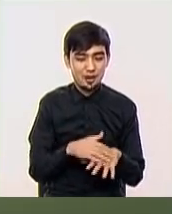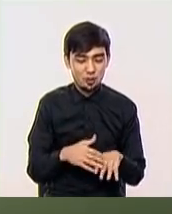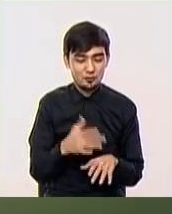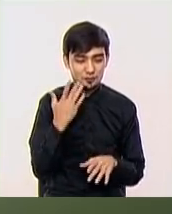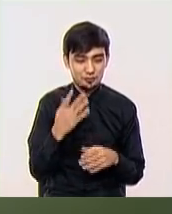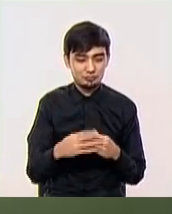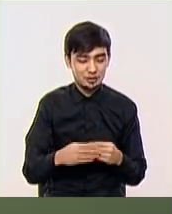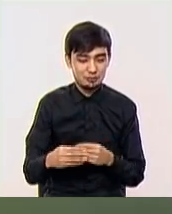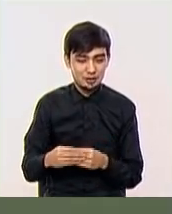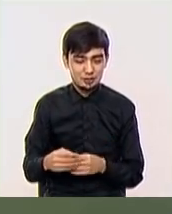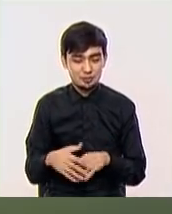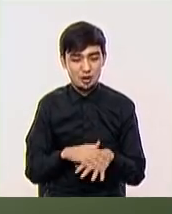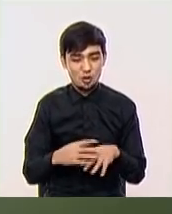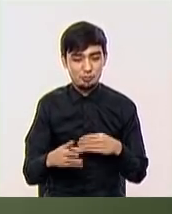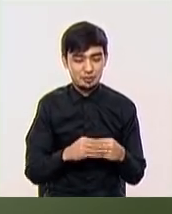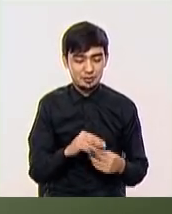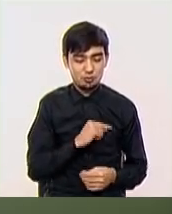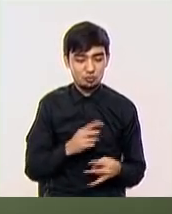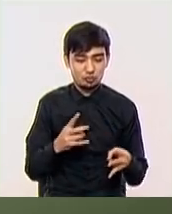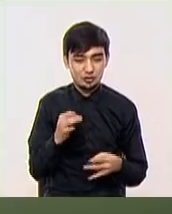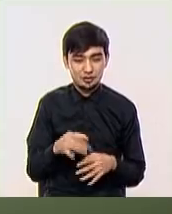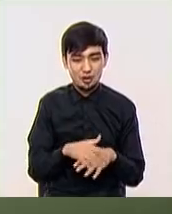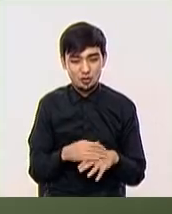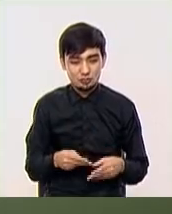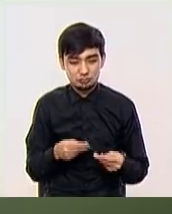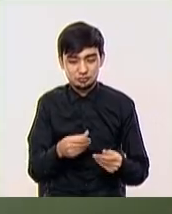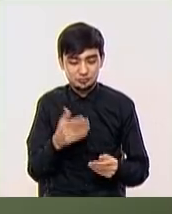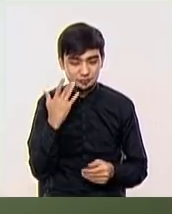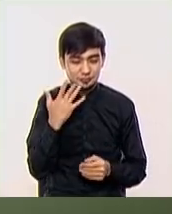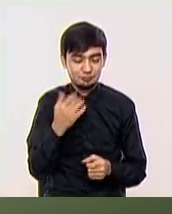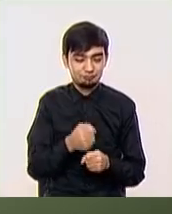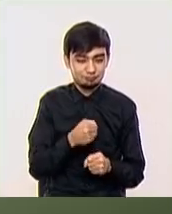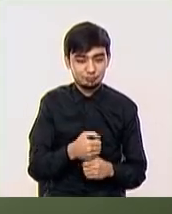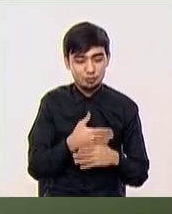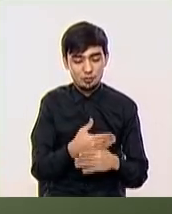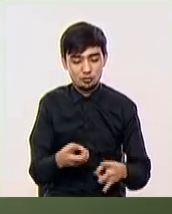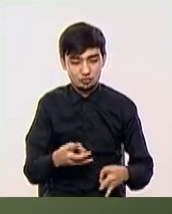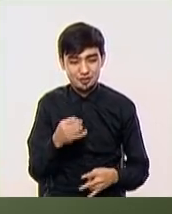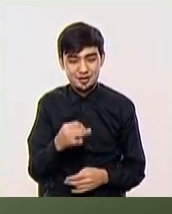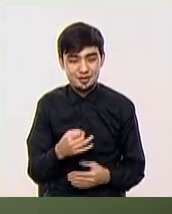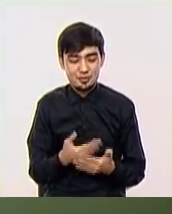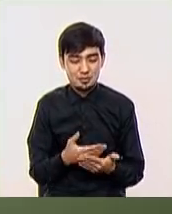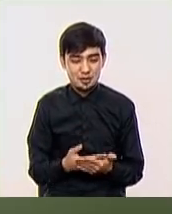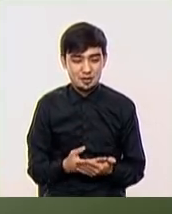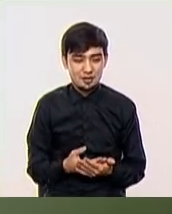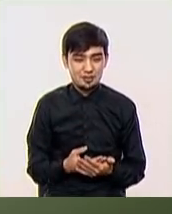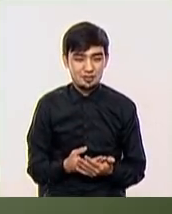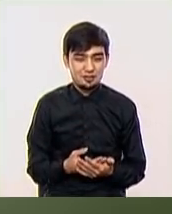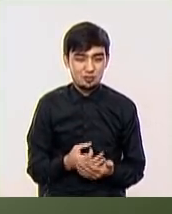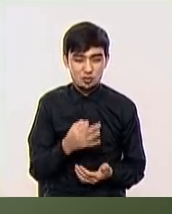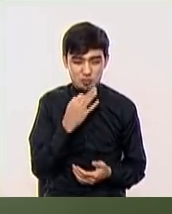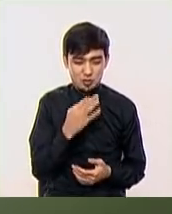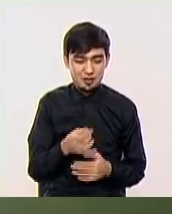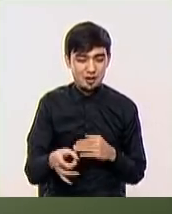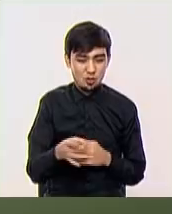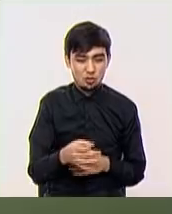болу керек, халықты бірге жұмыс істеу керек және халықты мониторинг етіп, мысалға, әр